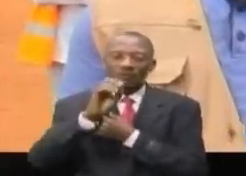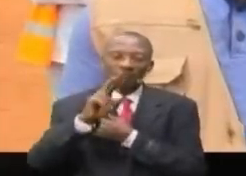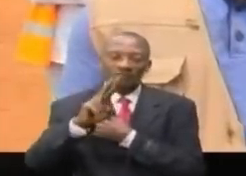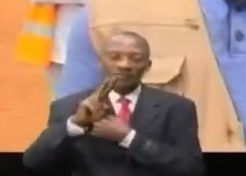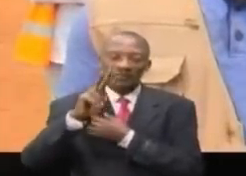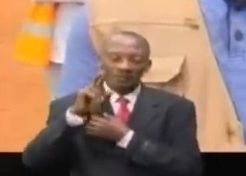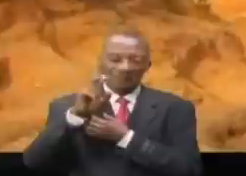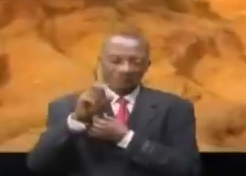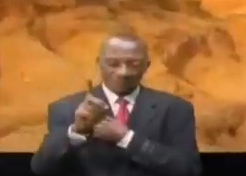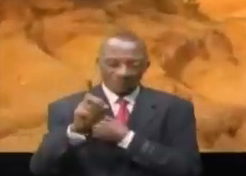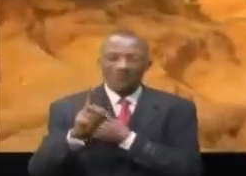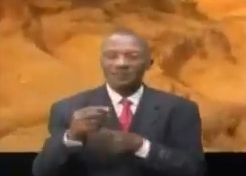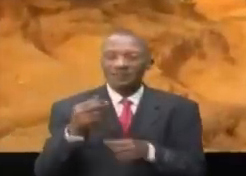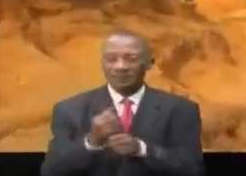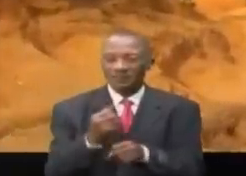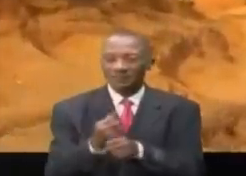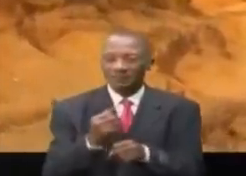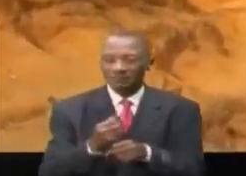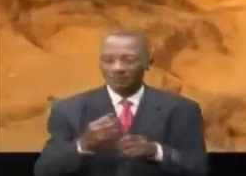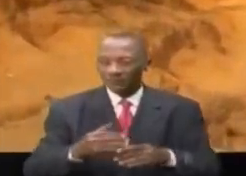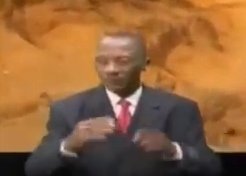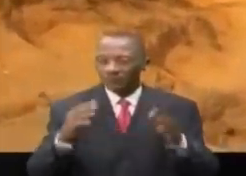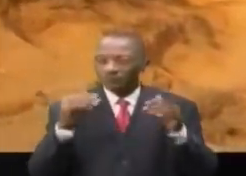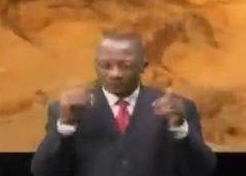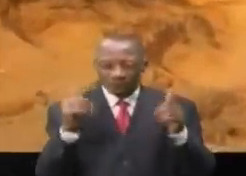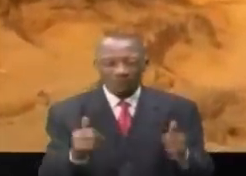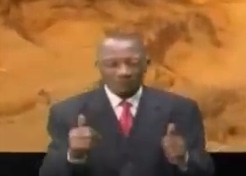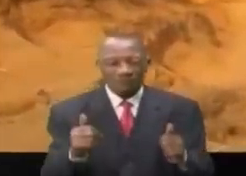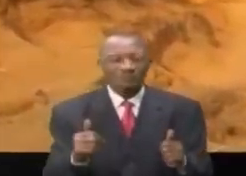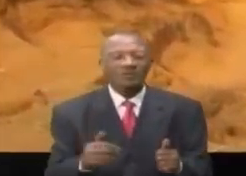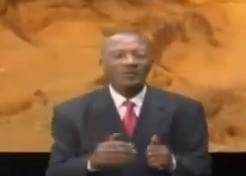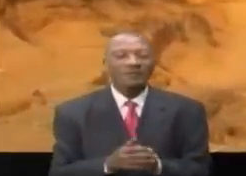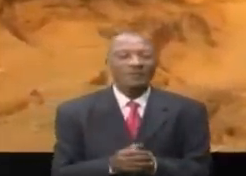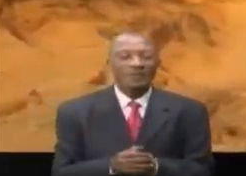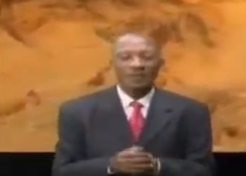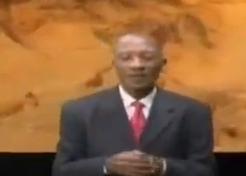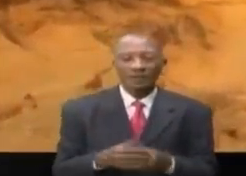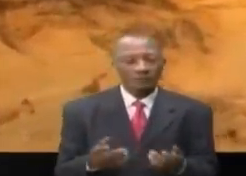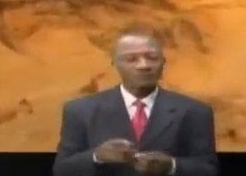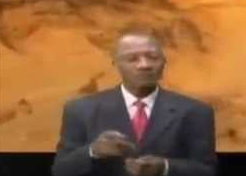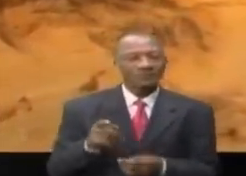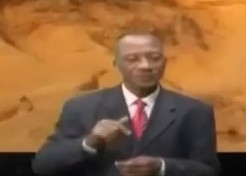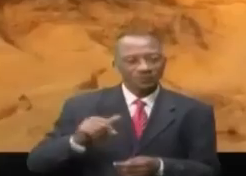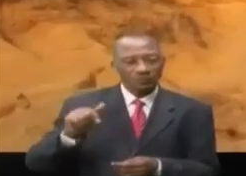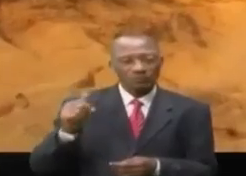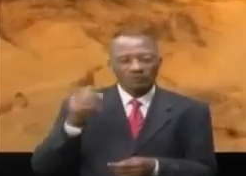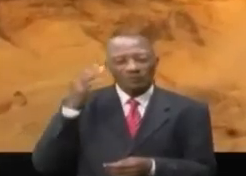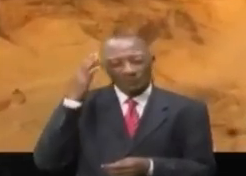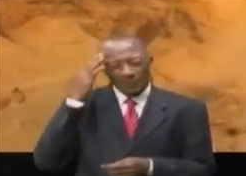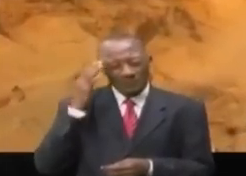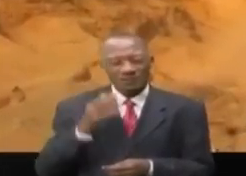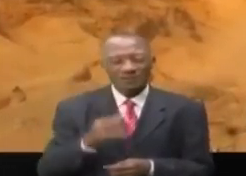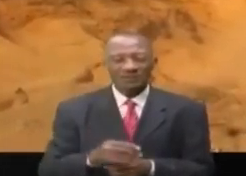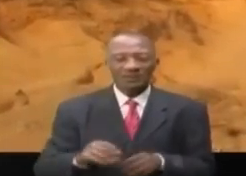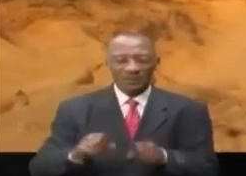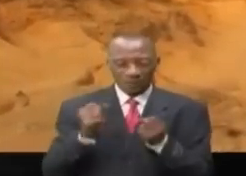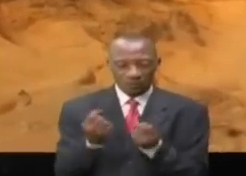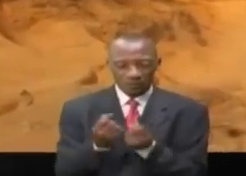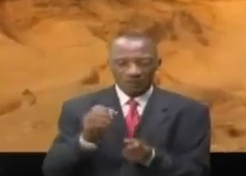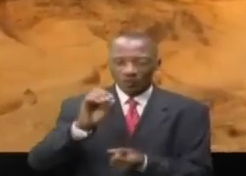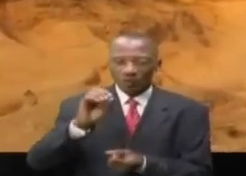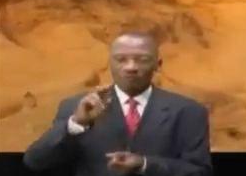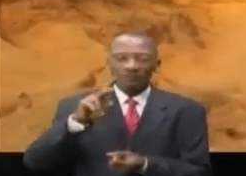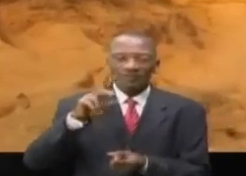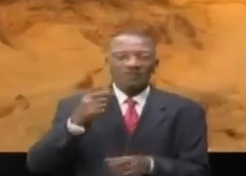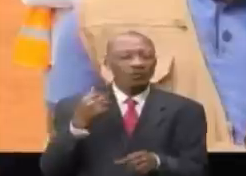poursuivre, et que ce qui est déjà fait semble important, mais moi j'estime qu'ils doivent doubler encore d'ardeur pour pouvoir